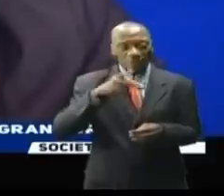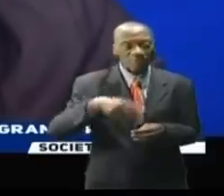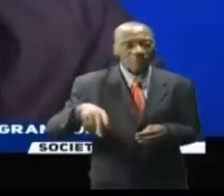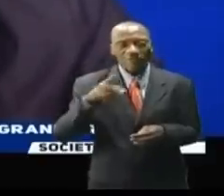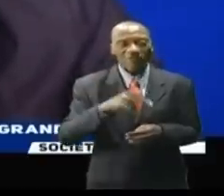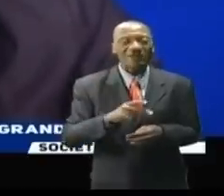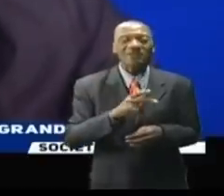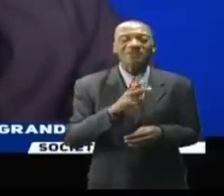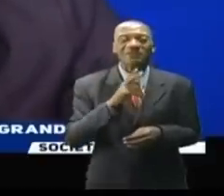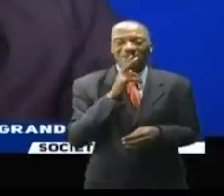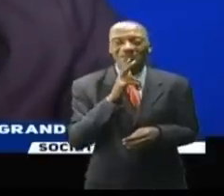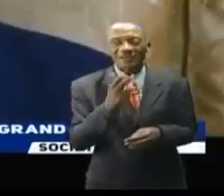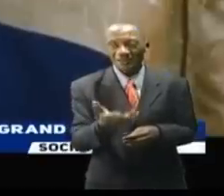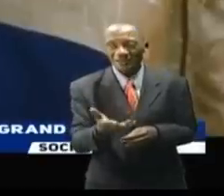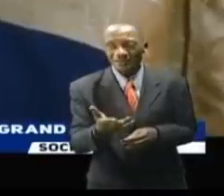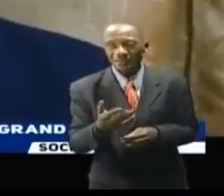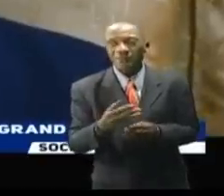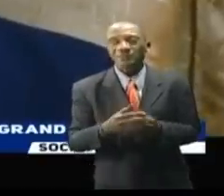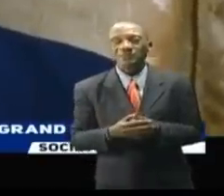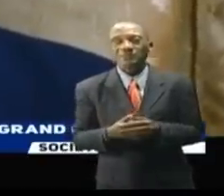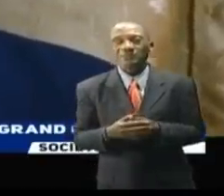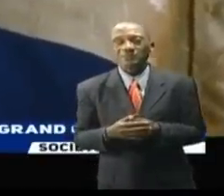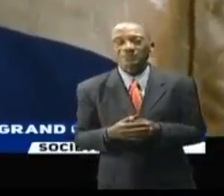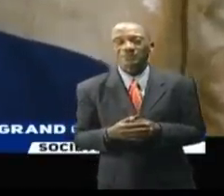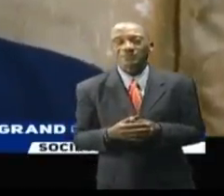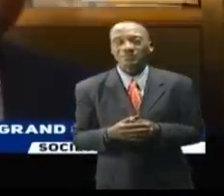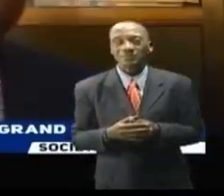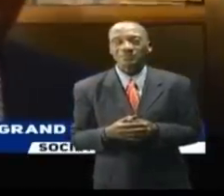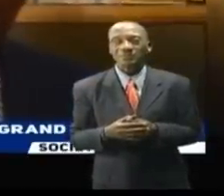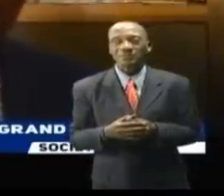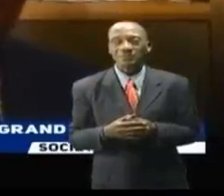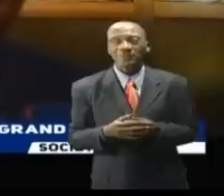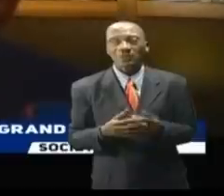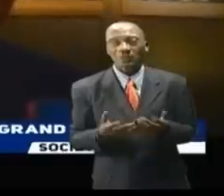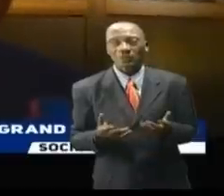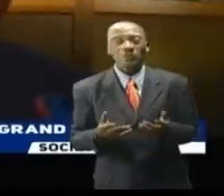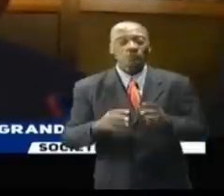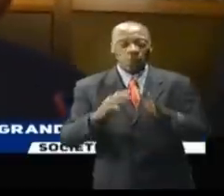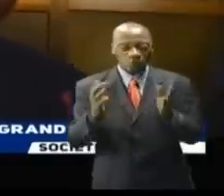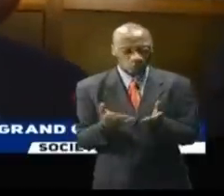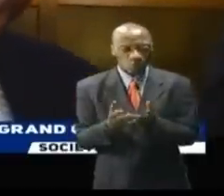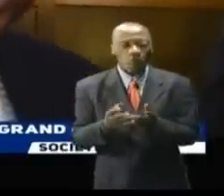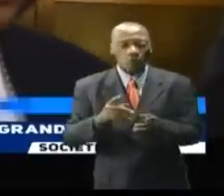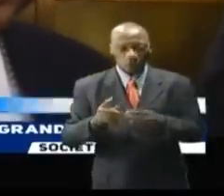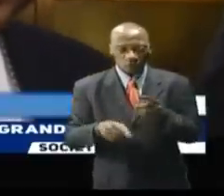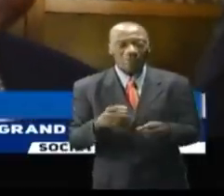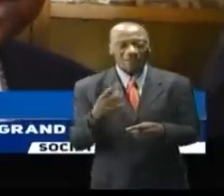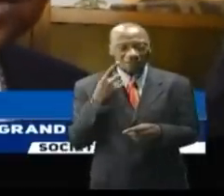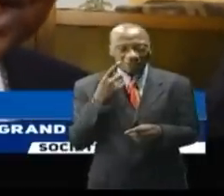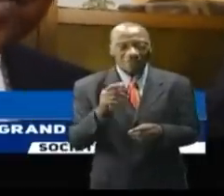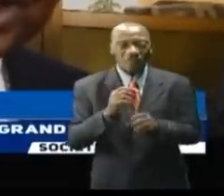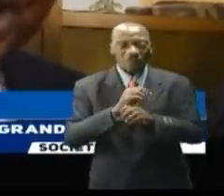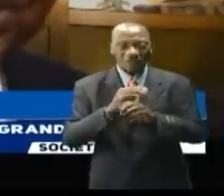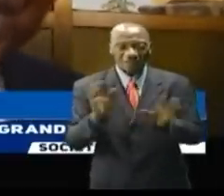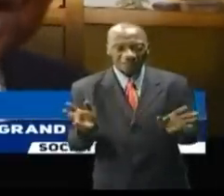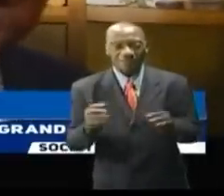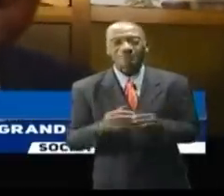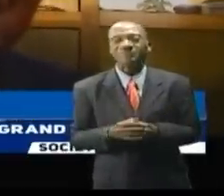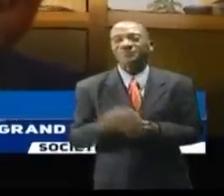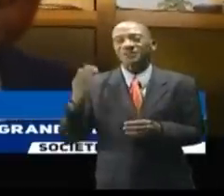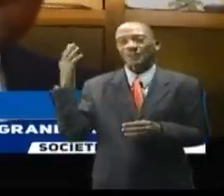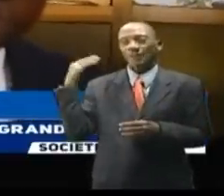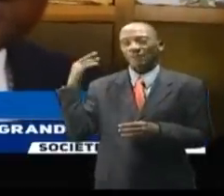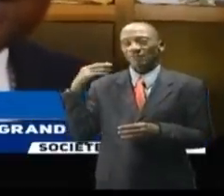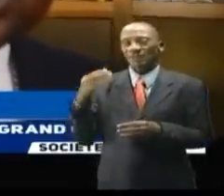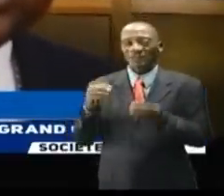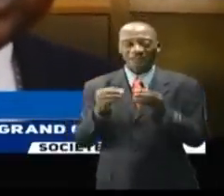et filles de cette partie de la République, ça commence à prendre forme. Après la rencontre technique que nous avons tenue à